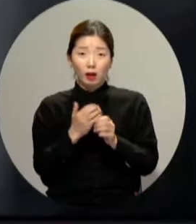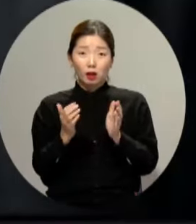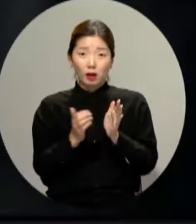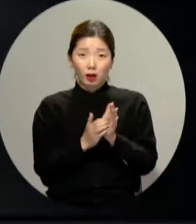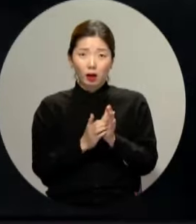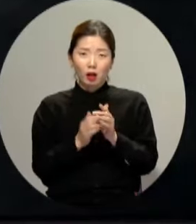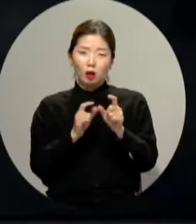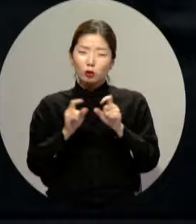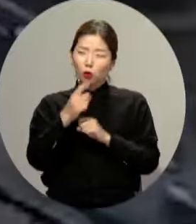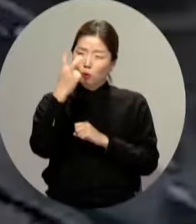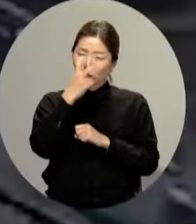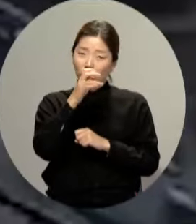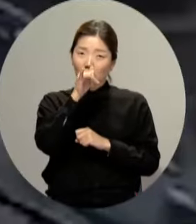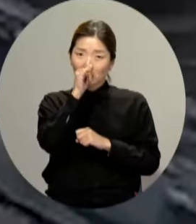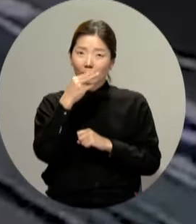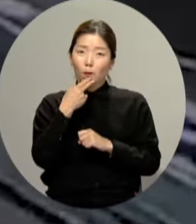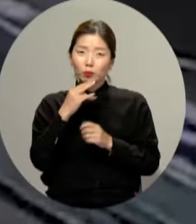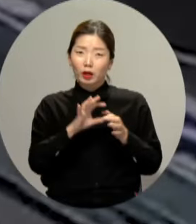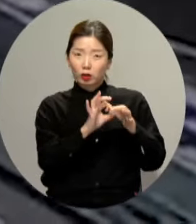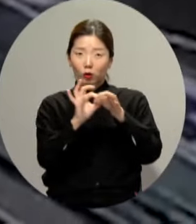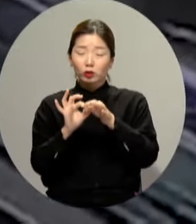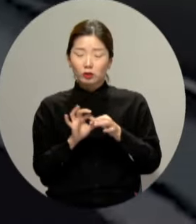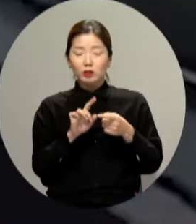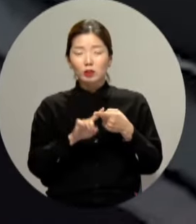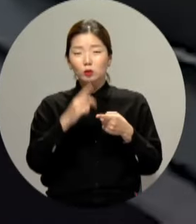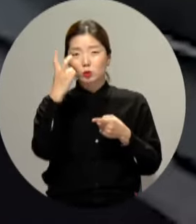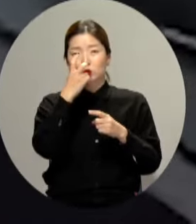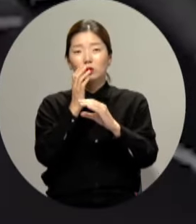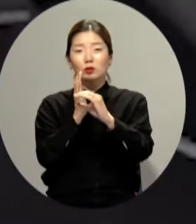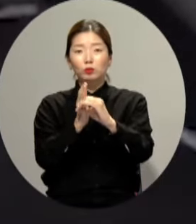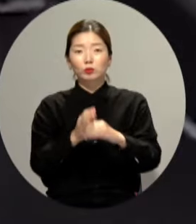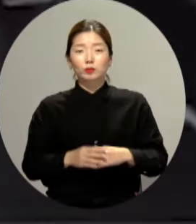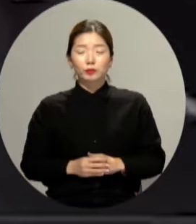가운데 추가 범죄가 있는지 조사 중입니다. MBC 뉴스 이주연입니다.